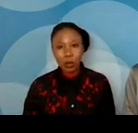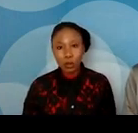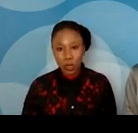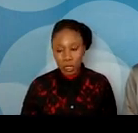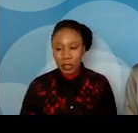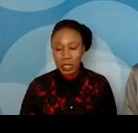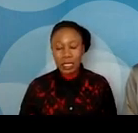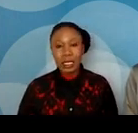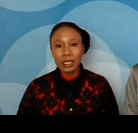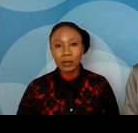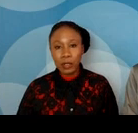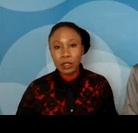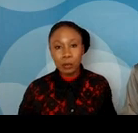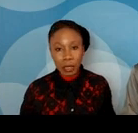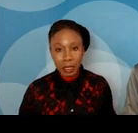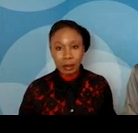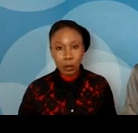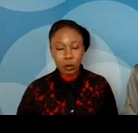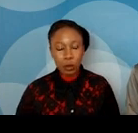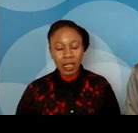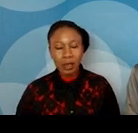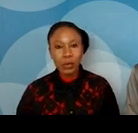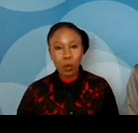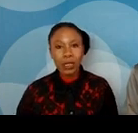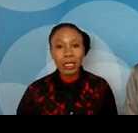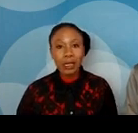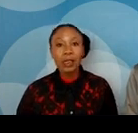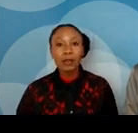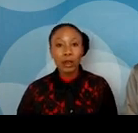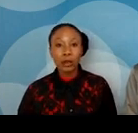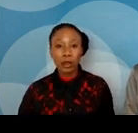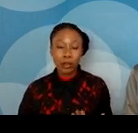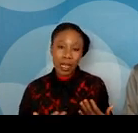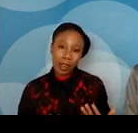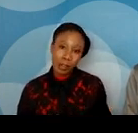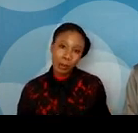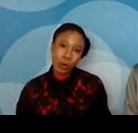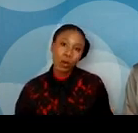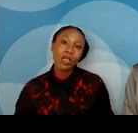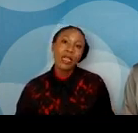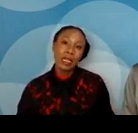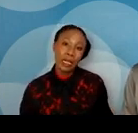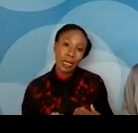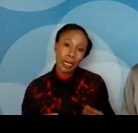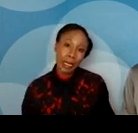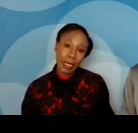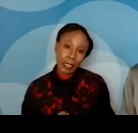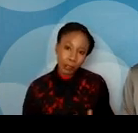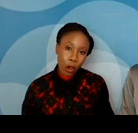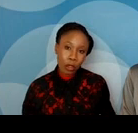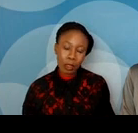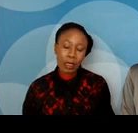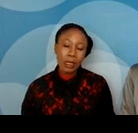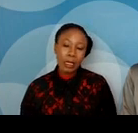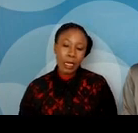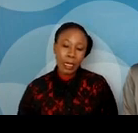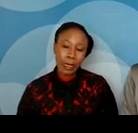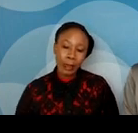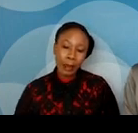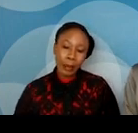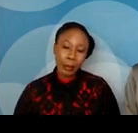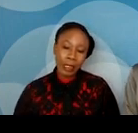olika villkor så ser vi till att vi tar med oss de här frågorna för att kunna förhandla fram så adekvata